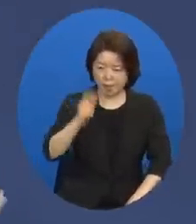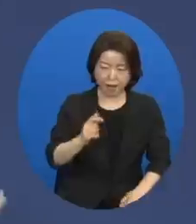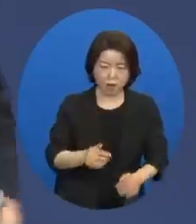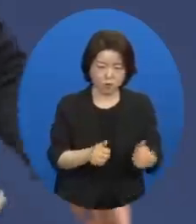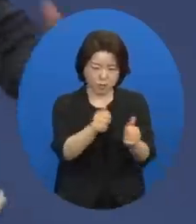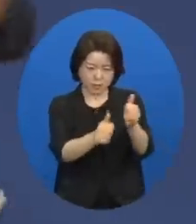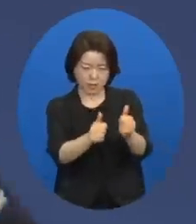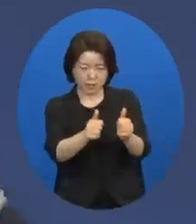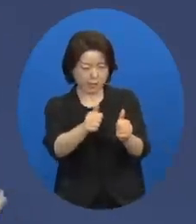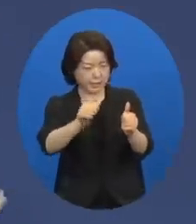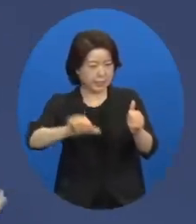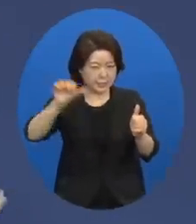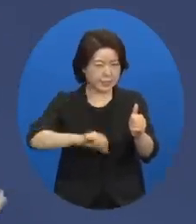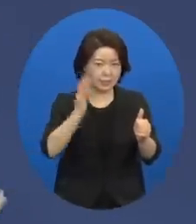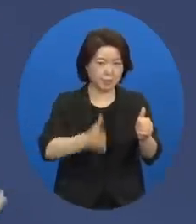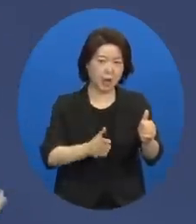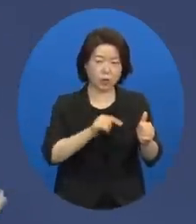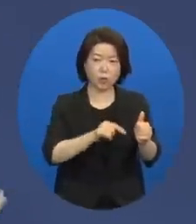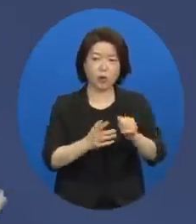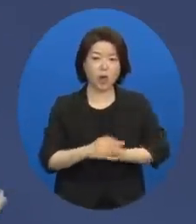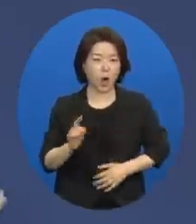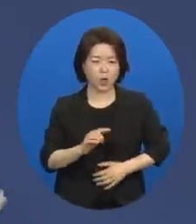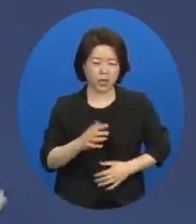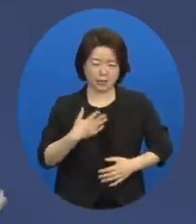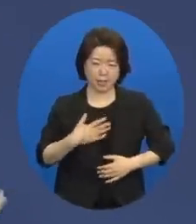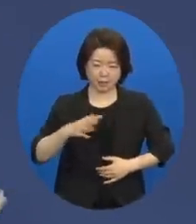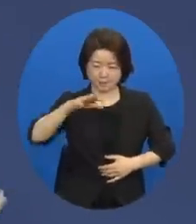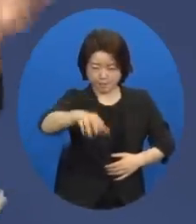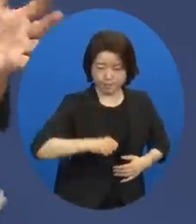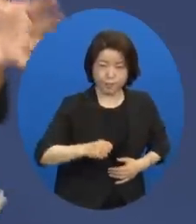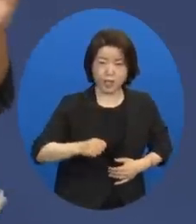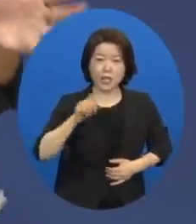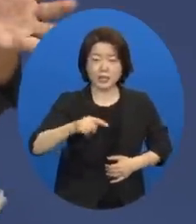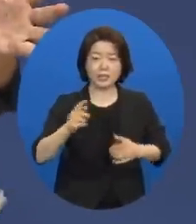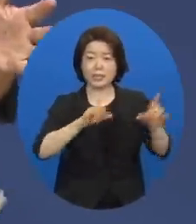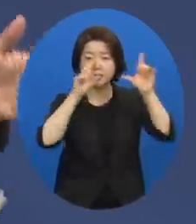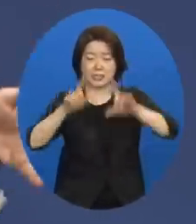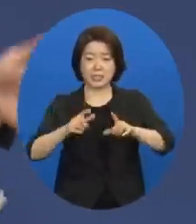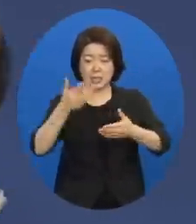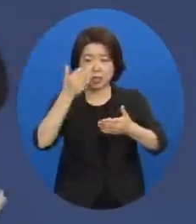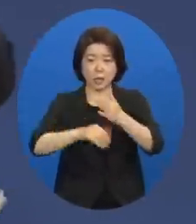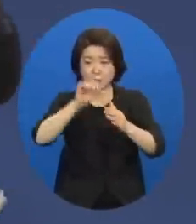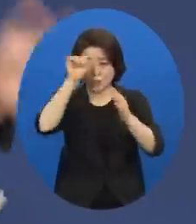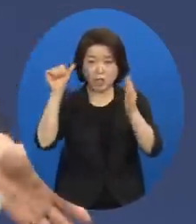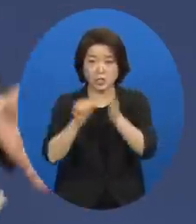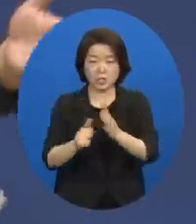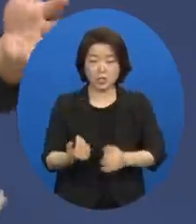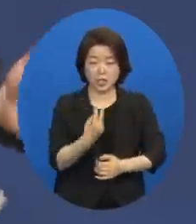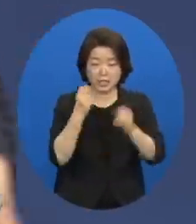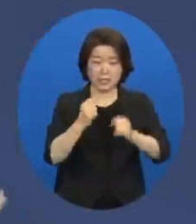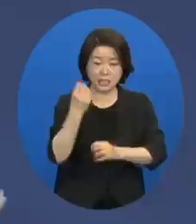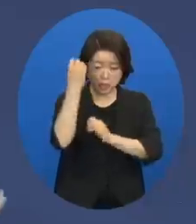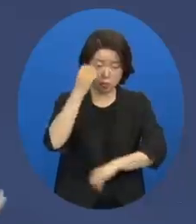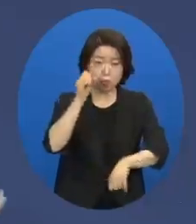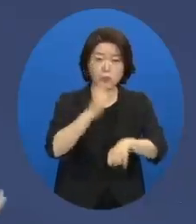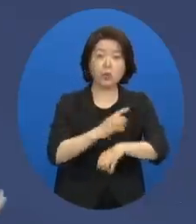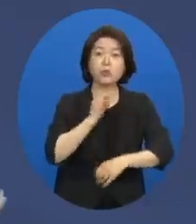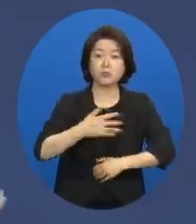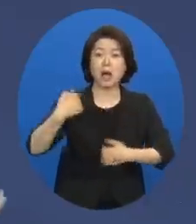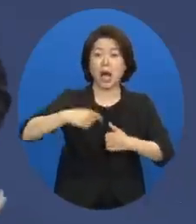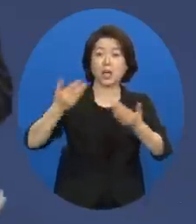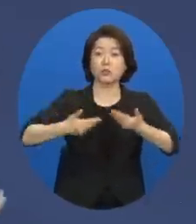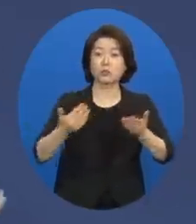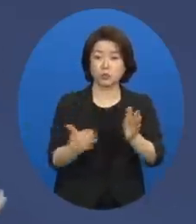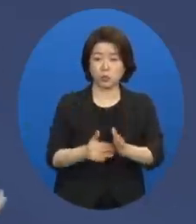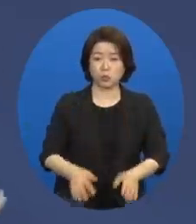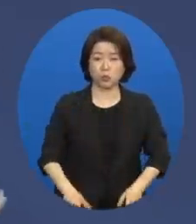말고 그리고 어떻게 하든지 내 거 움켜쥐고 그렇게 살아남는 게 인생이라고 생존 본능만